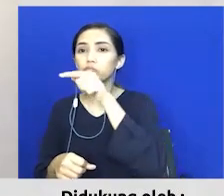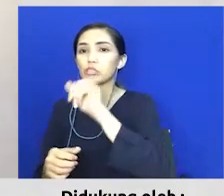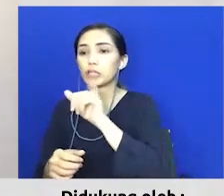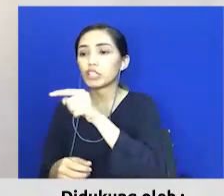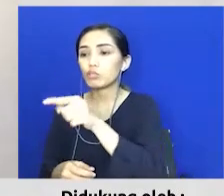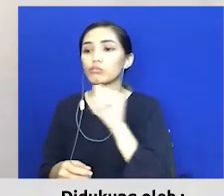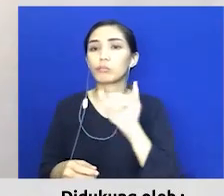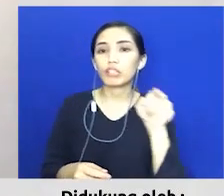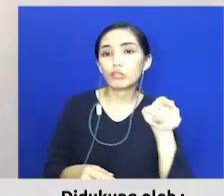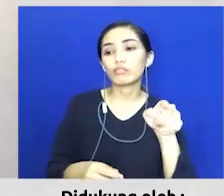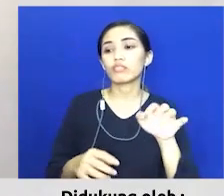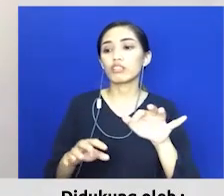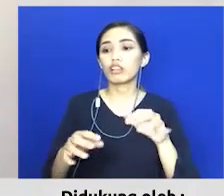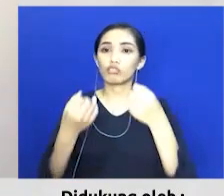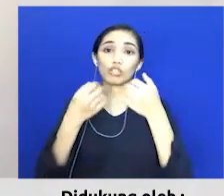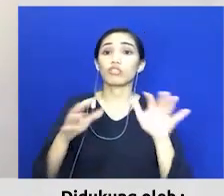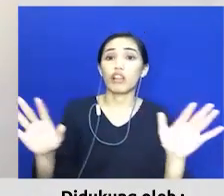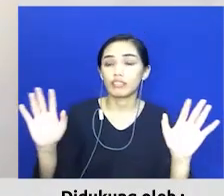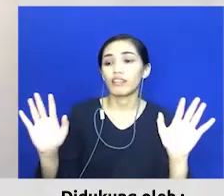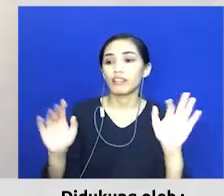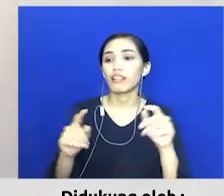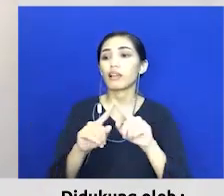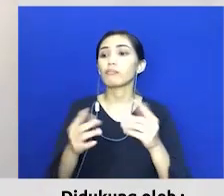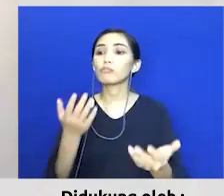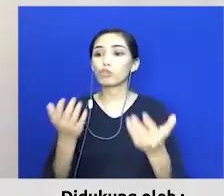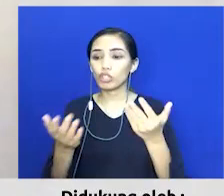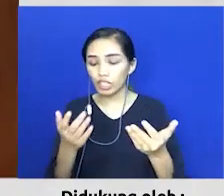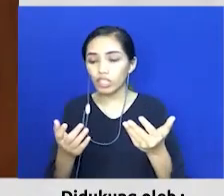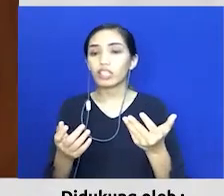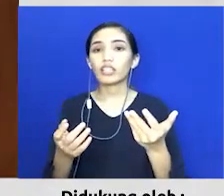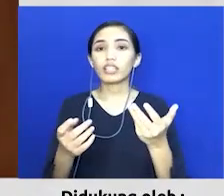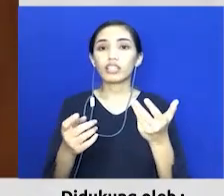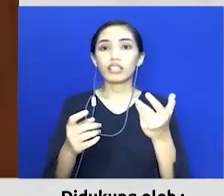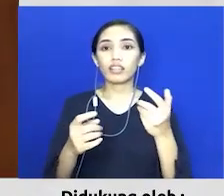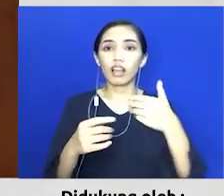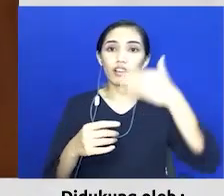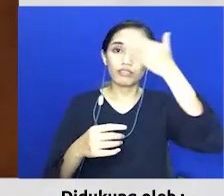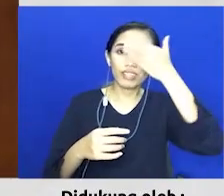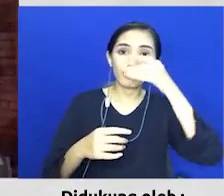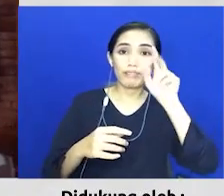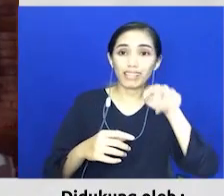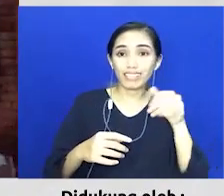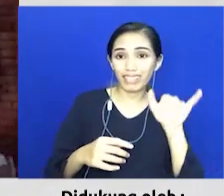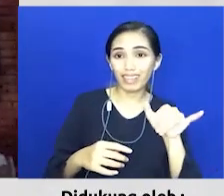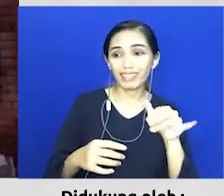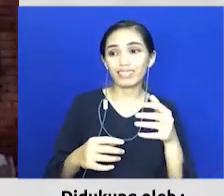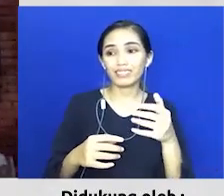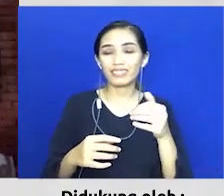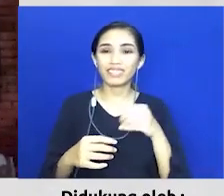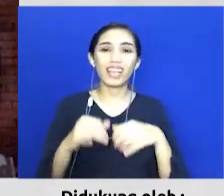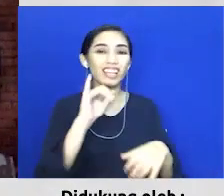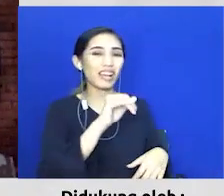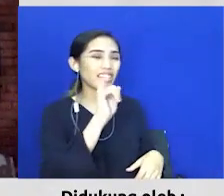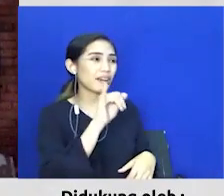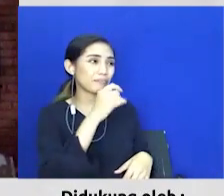begitu. Tapi ini mungkin setelah tidak di dunia film lagi ya, ya kan? Ya Pak.